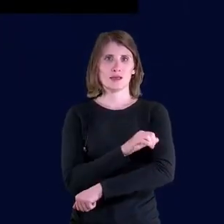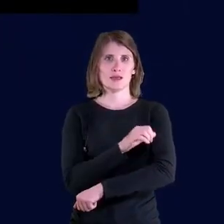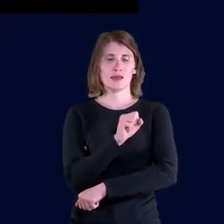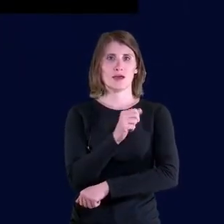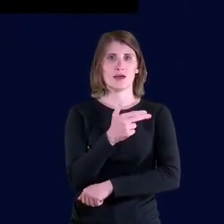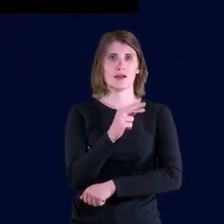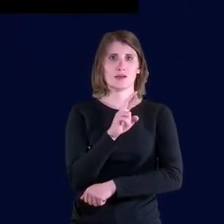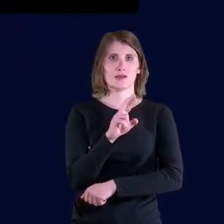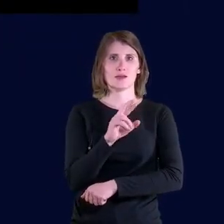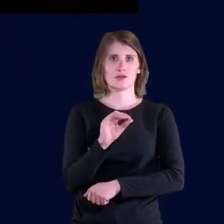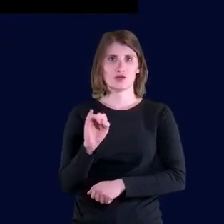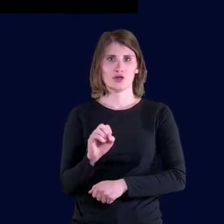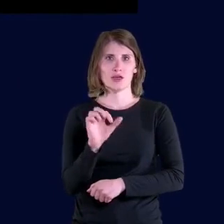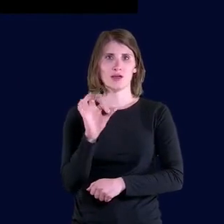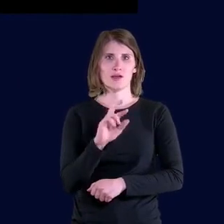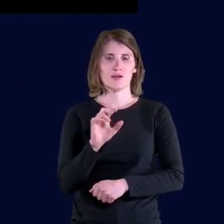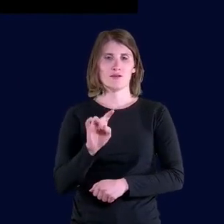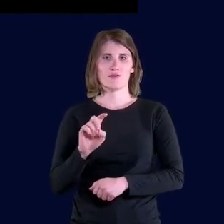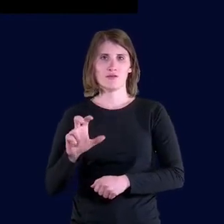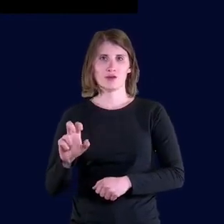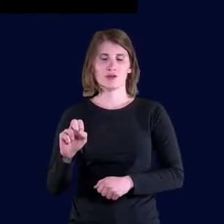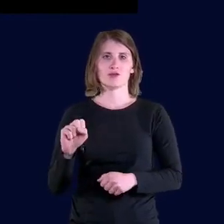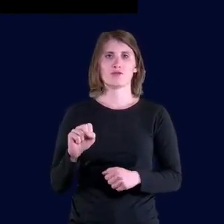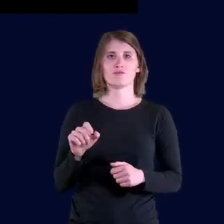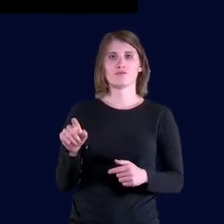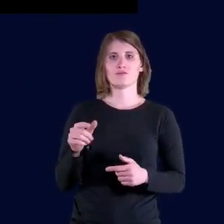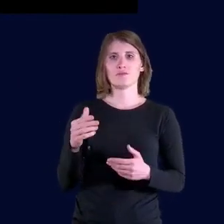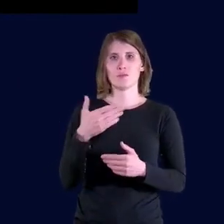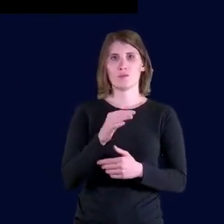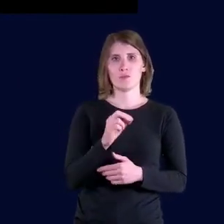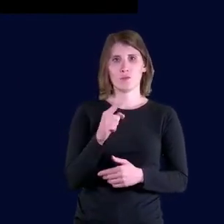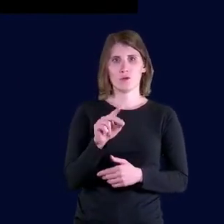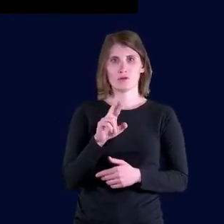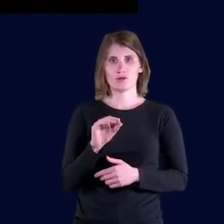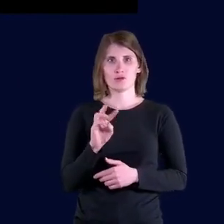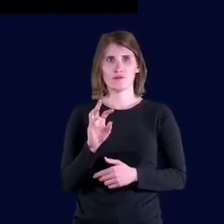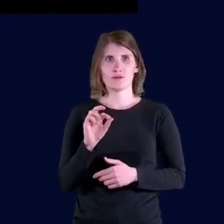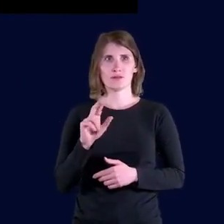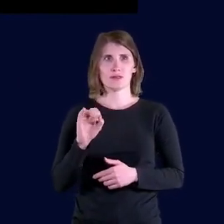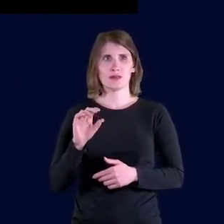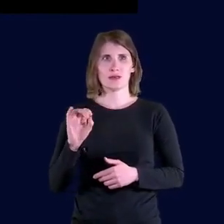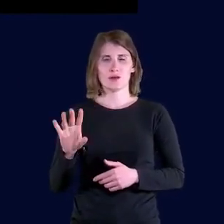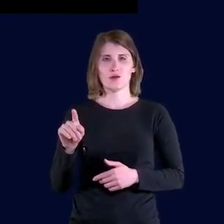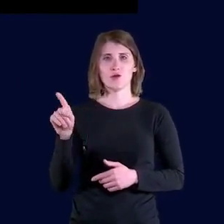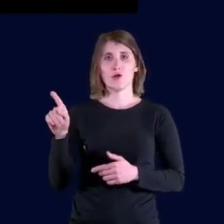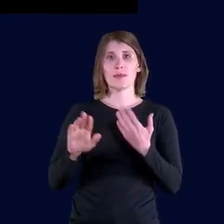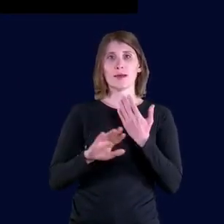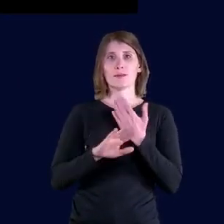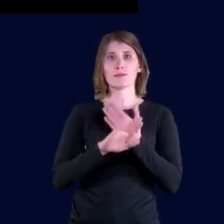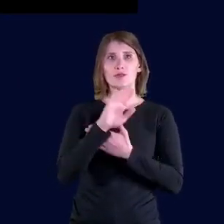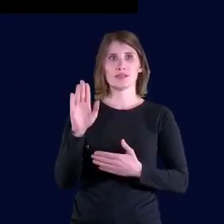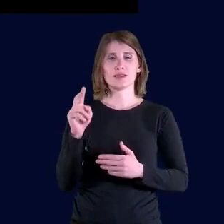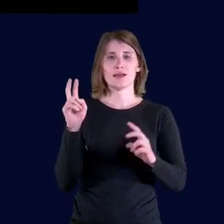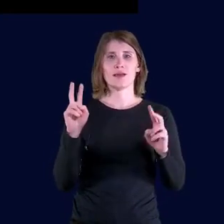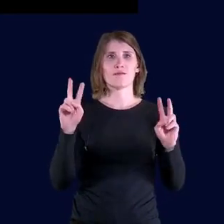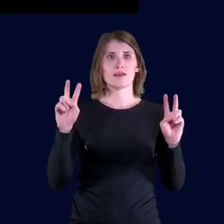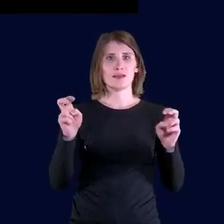frycza-modrzewskiego ona pani Cześć Anna przedstawi tytuł